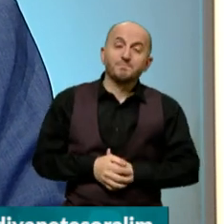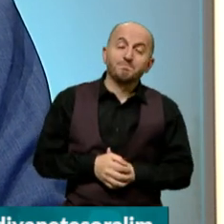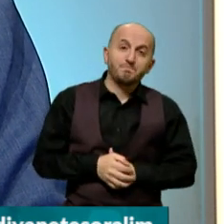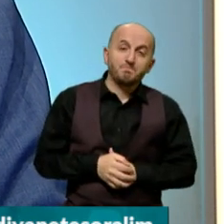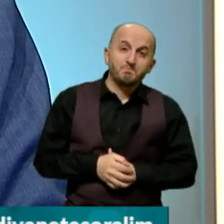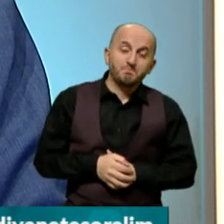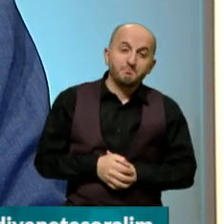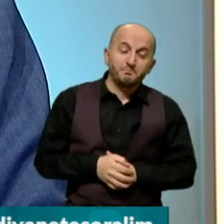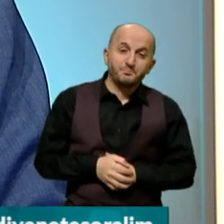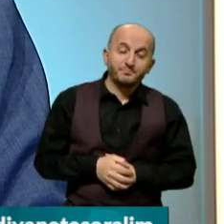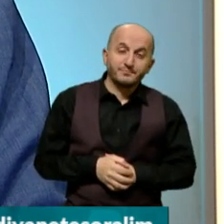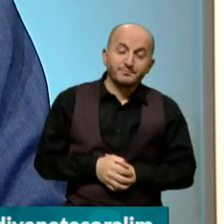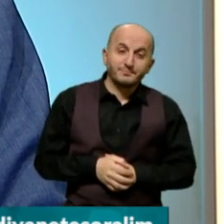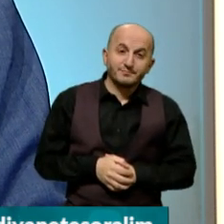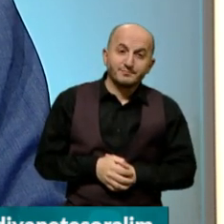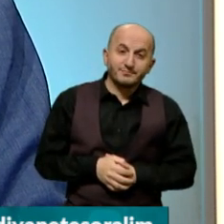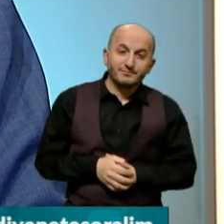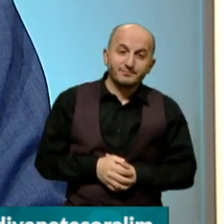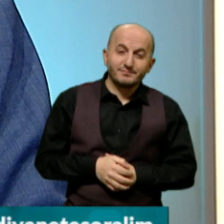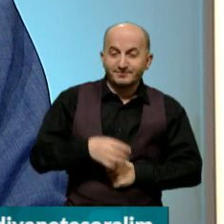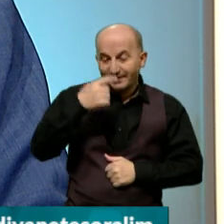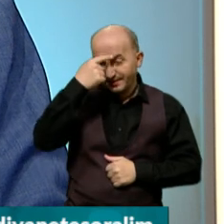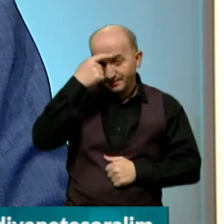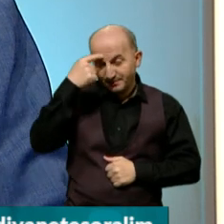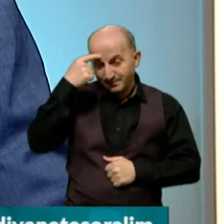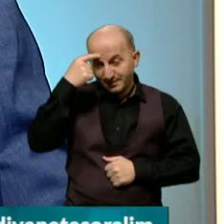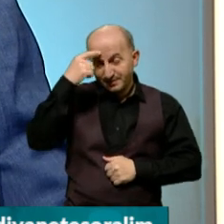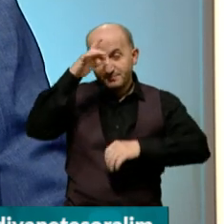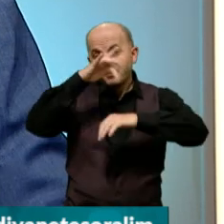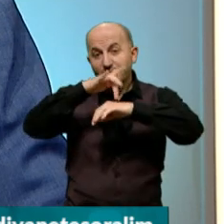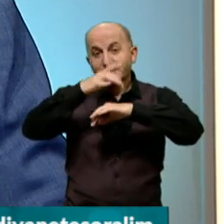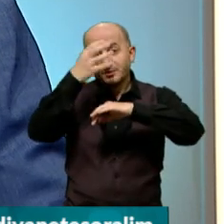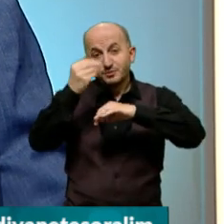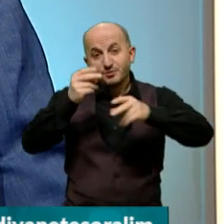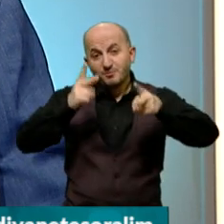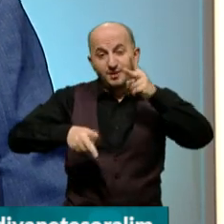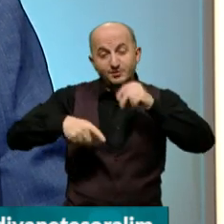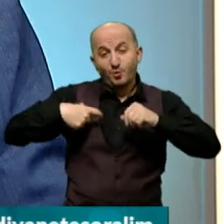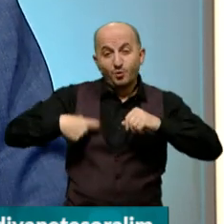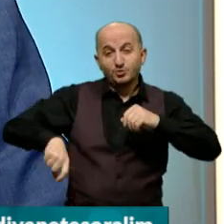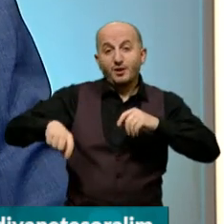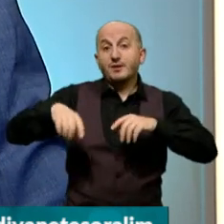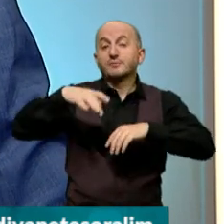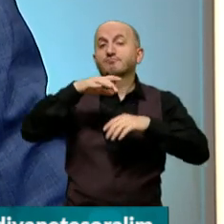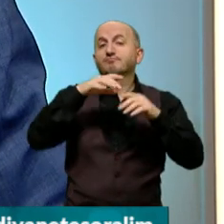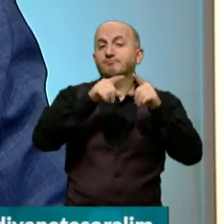Şöyle diyelim, yani bu belli merkezlerde oluyor zannederim. Bazen özel diyaliz merkezleri oluyor